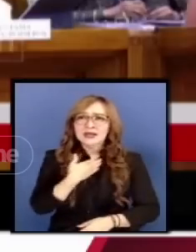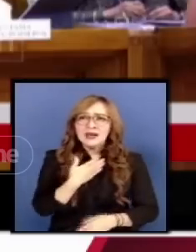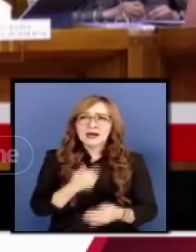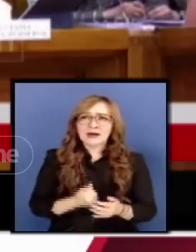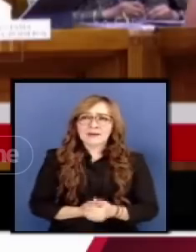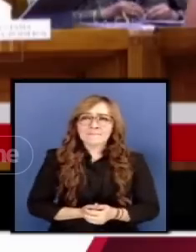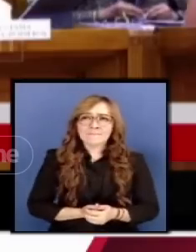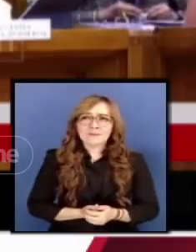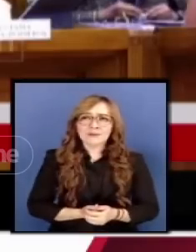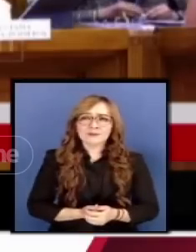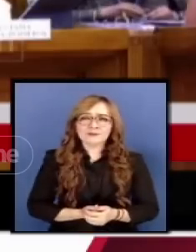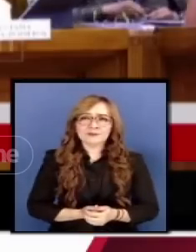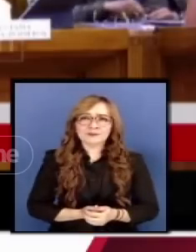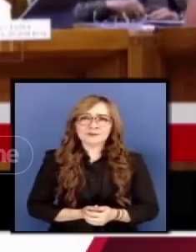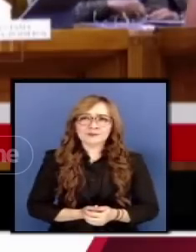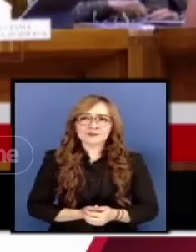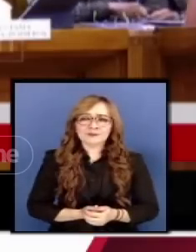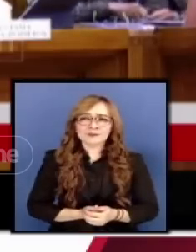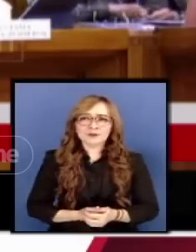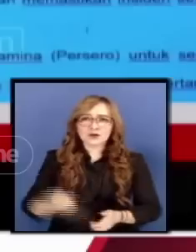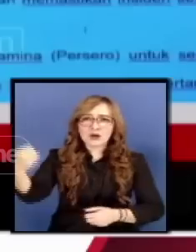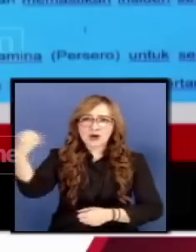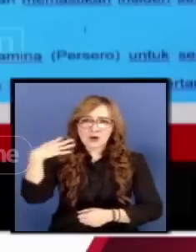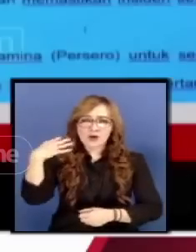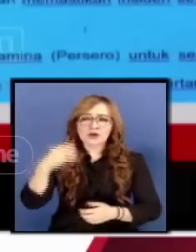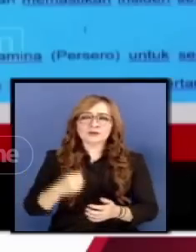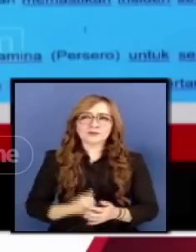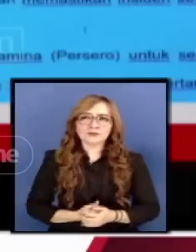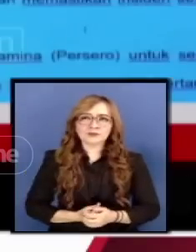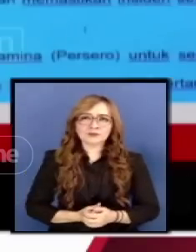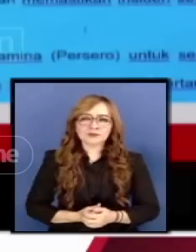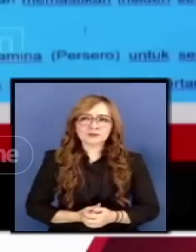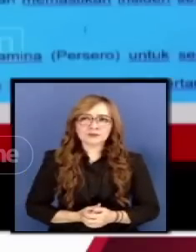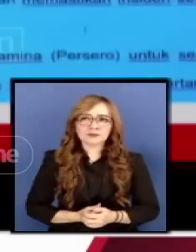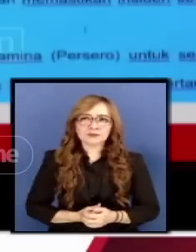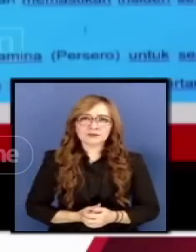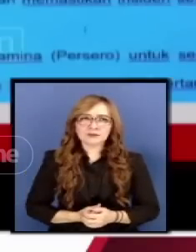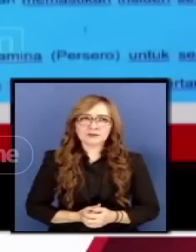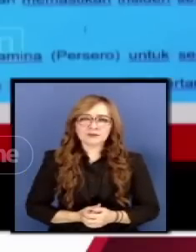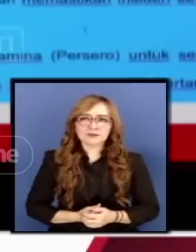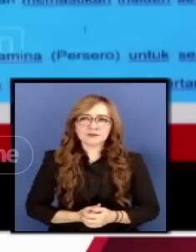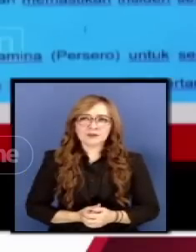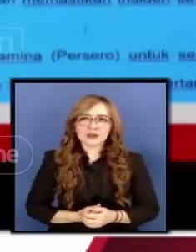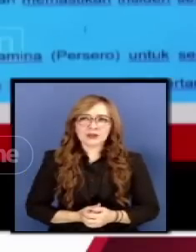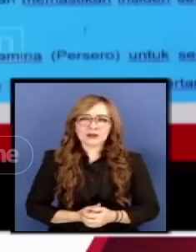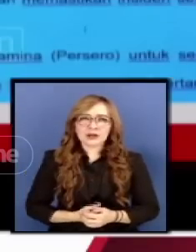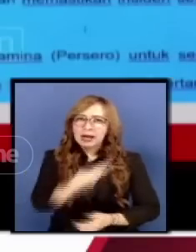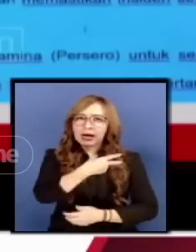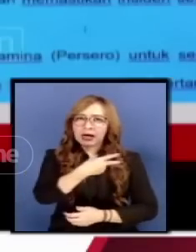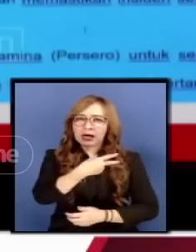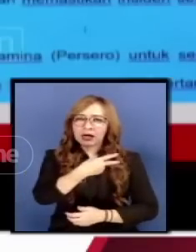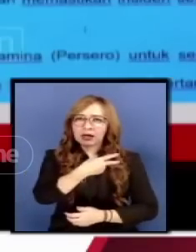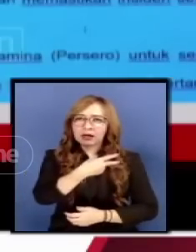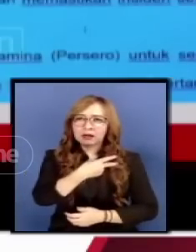Nike, tapi nggak usah saya kasih tahu siapa, bahwa dia tidak amal. Ya, saya bilang sebenarnya artinya bukan meminta sedekah ya Pak, tapi